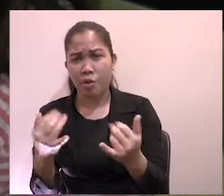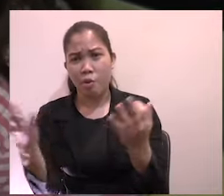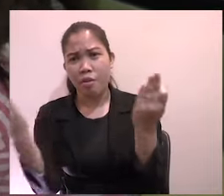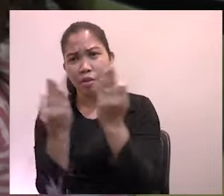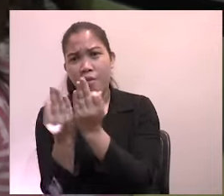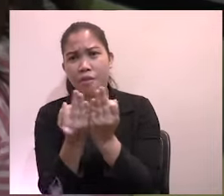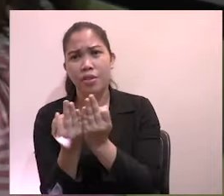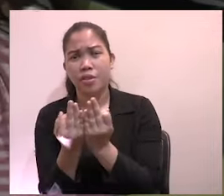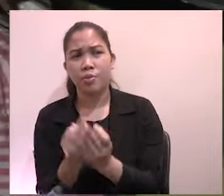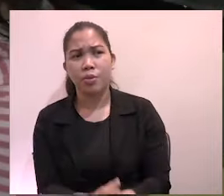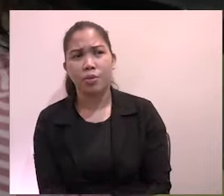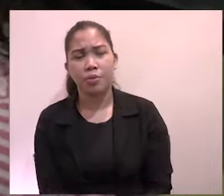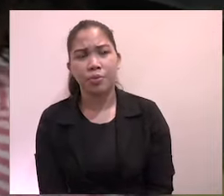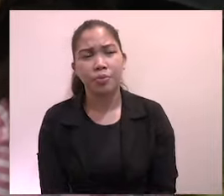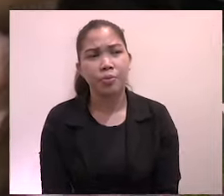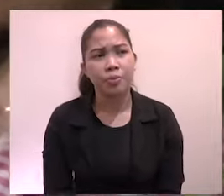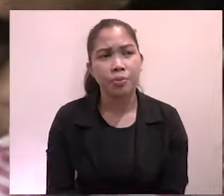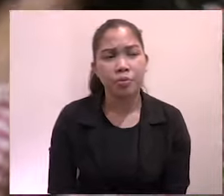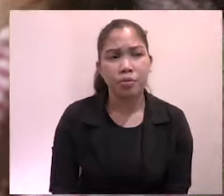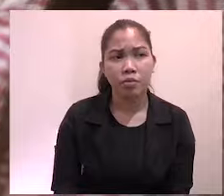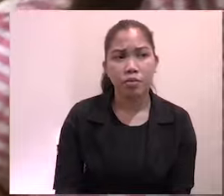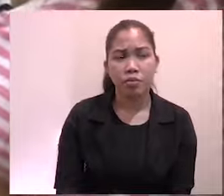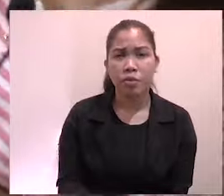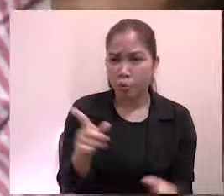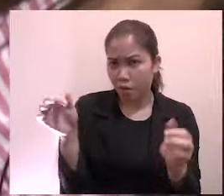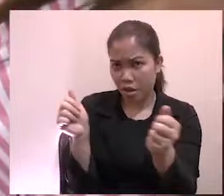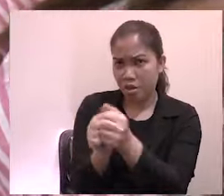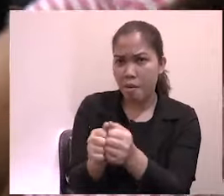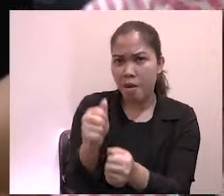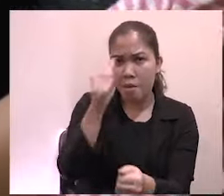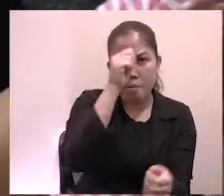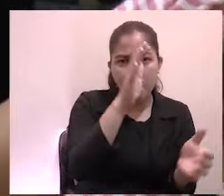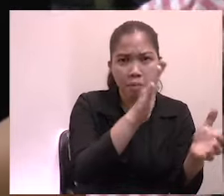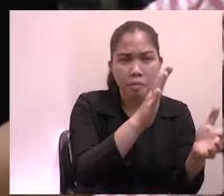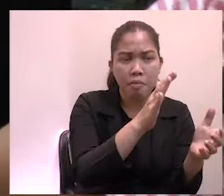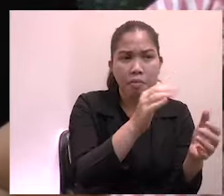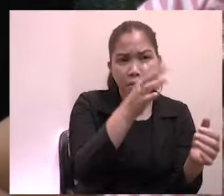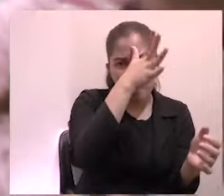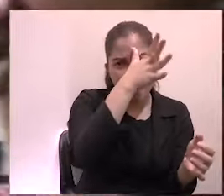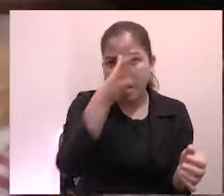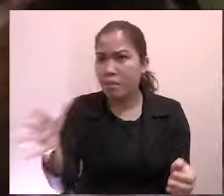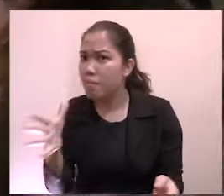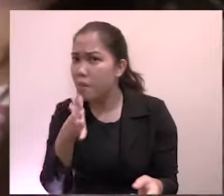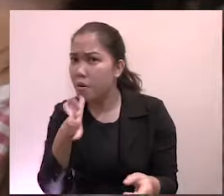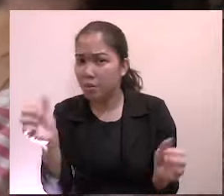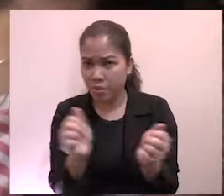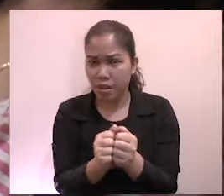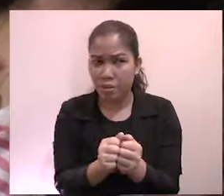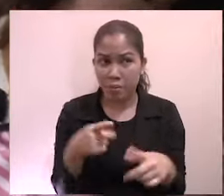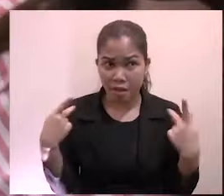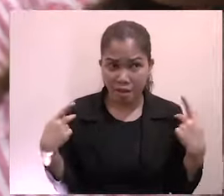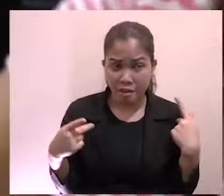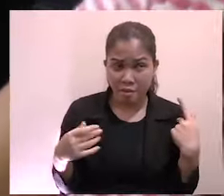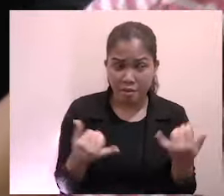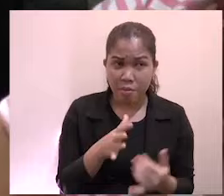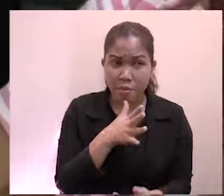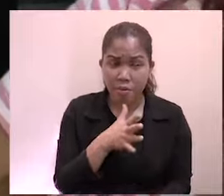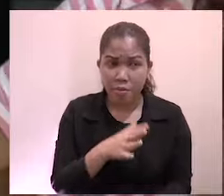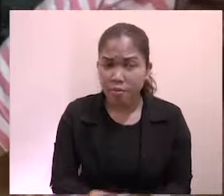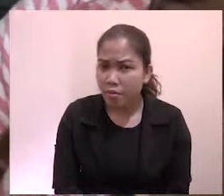ano. Nung ano ba, nung magkasama pa si Papa Mama mo, may mga kausap na si Mama mo o ito lang? Kailan